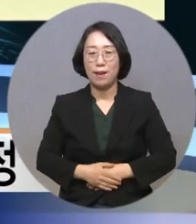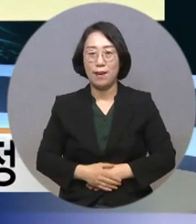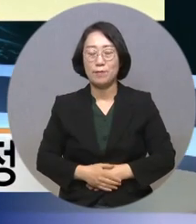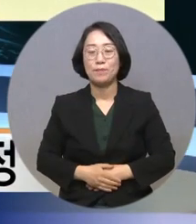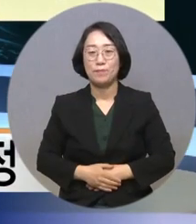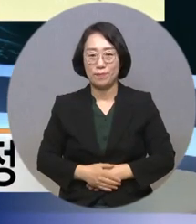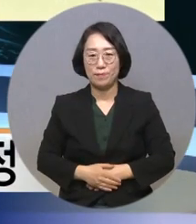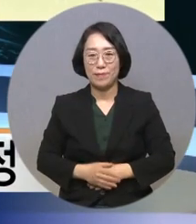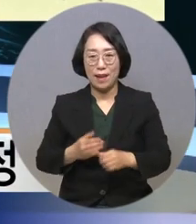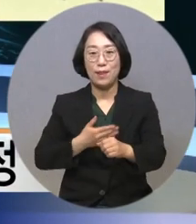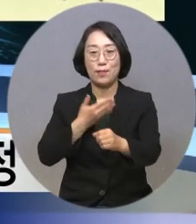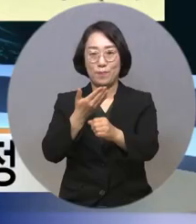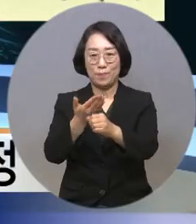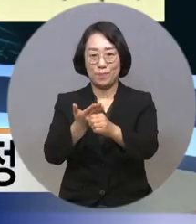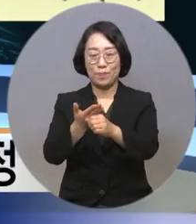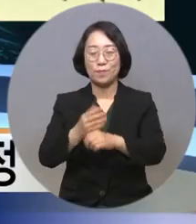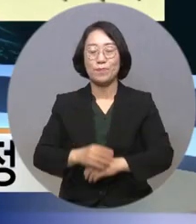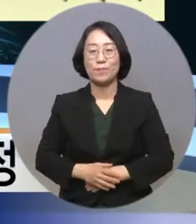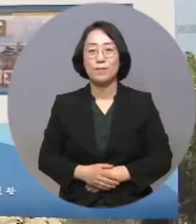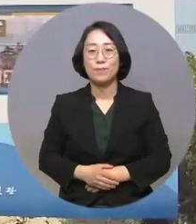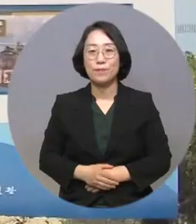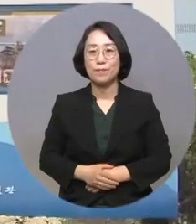장유진 기자가 보도합니다.